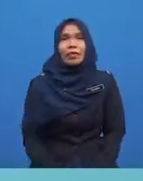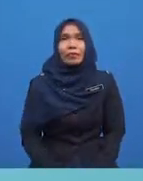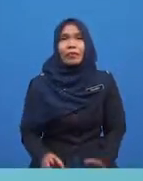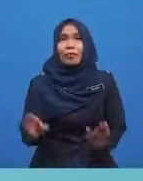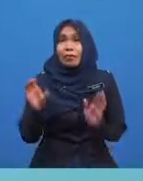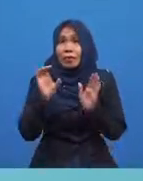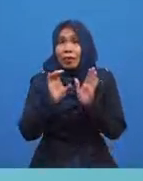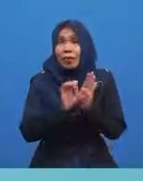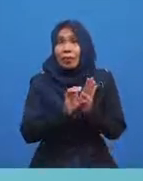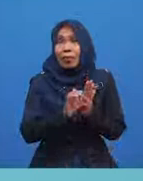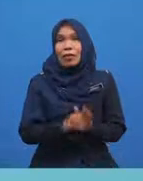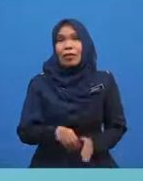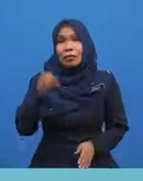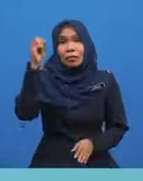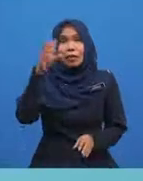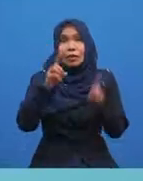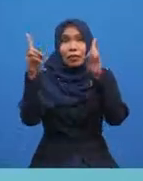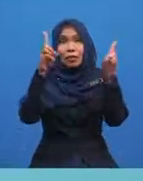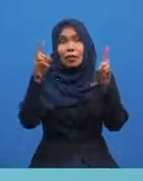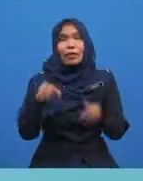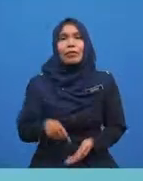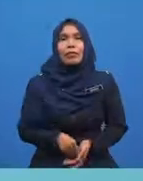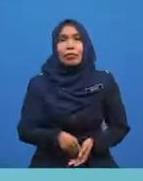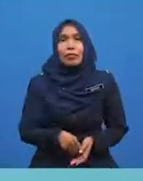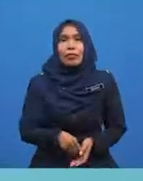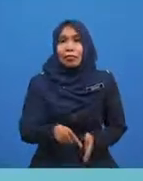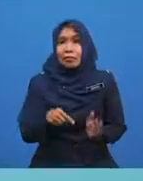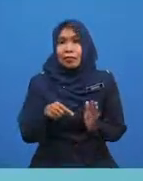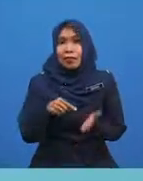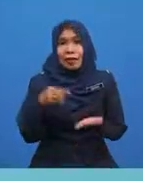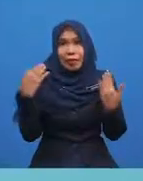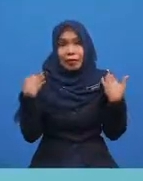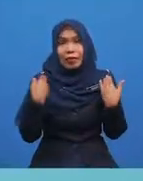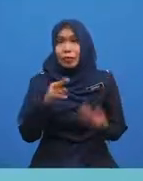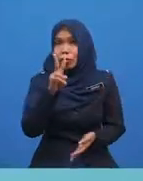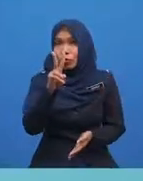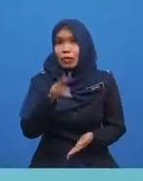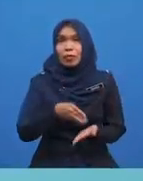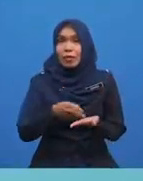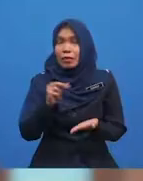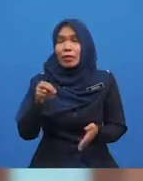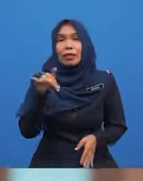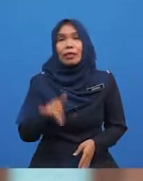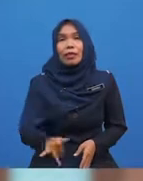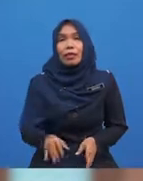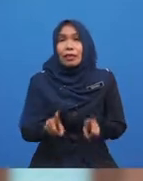ini mempunyai dua bahagian yang sama besar.